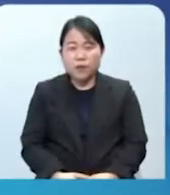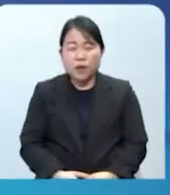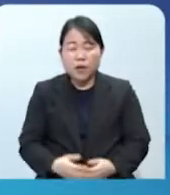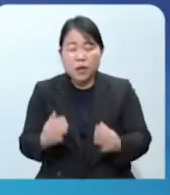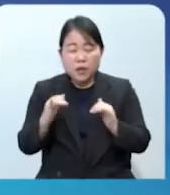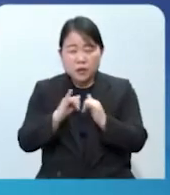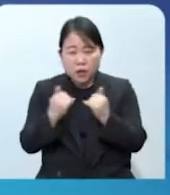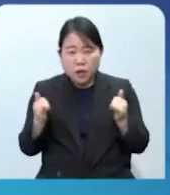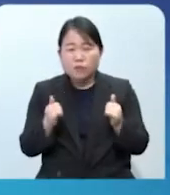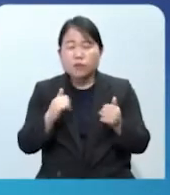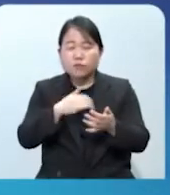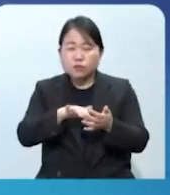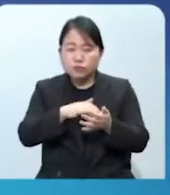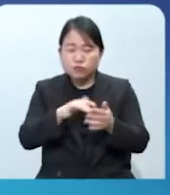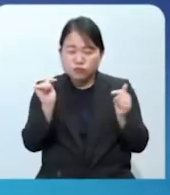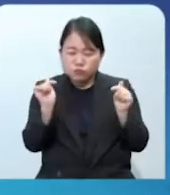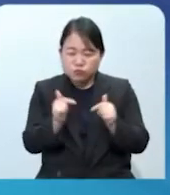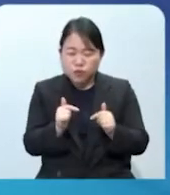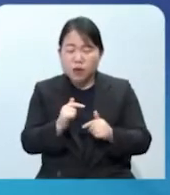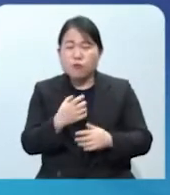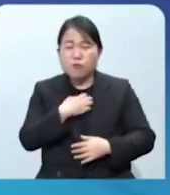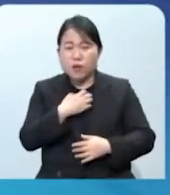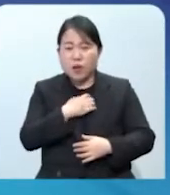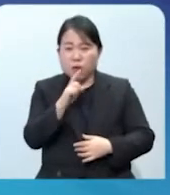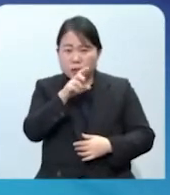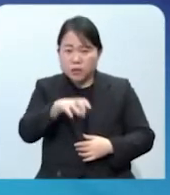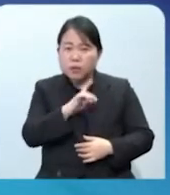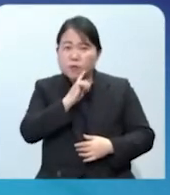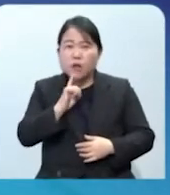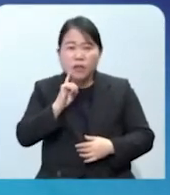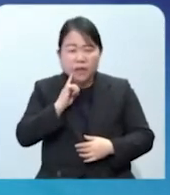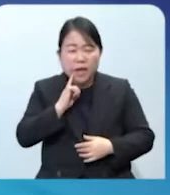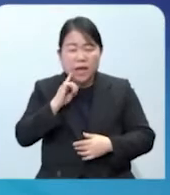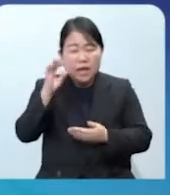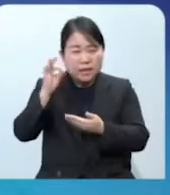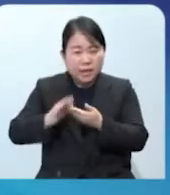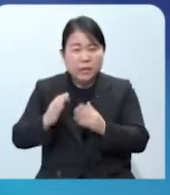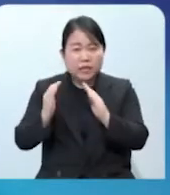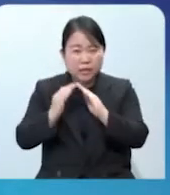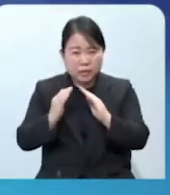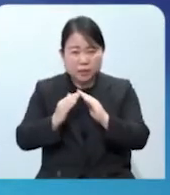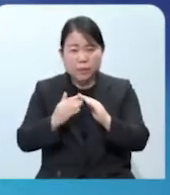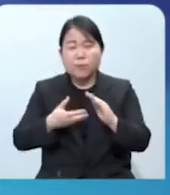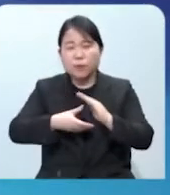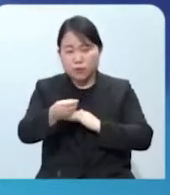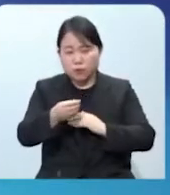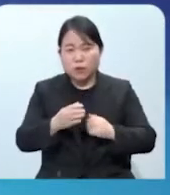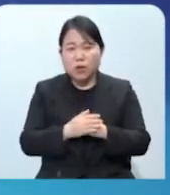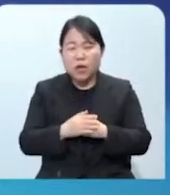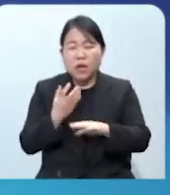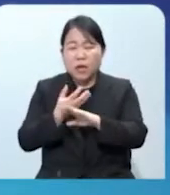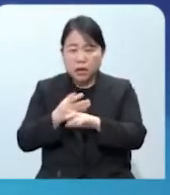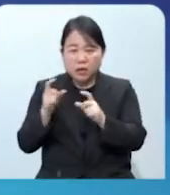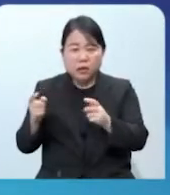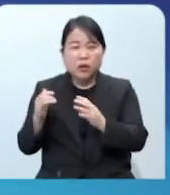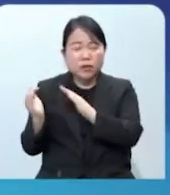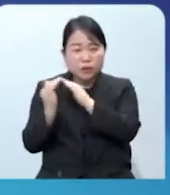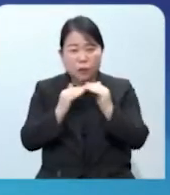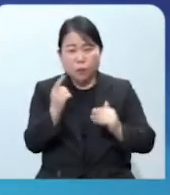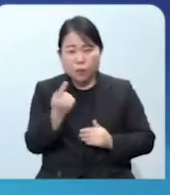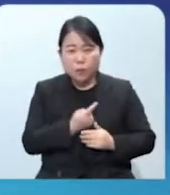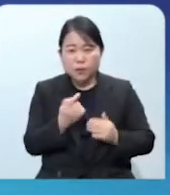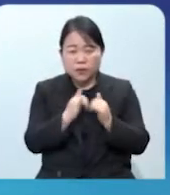인구와 계속 주로 위기에 놓인 괴산 이 저렴한 집 을 대안으로 내놨습니다 외지에서 오는 이주민 용 임대주택을